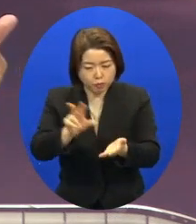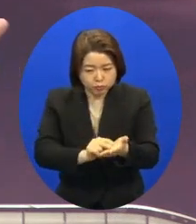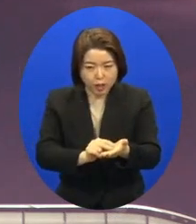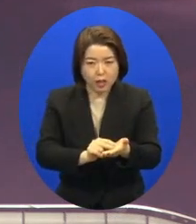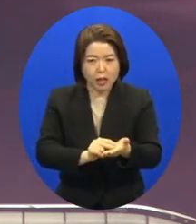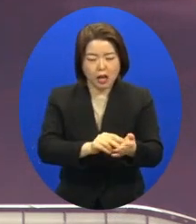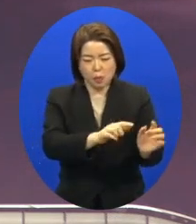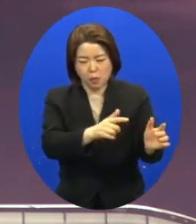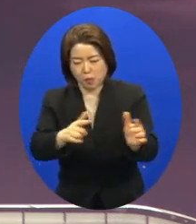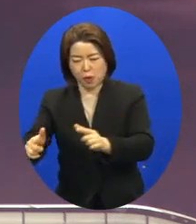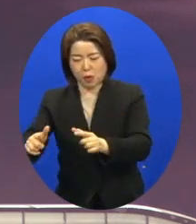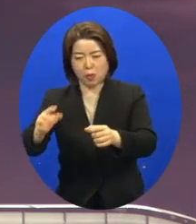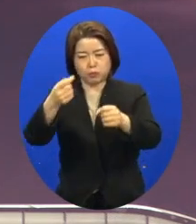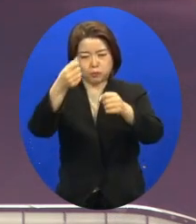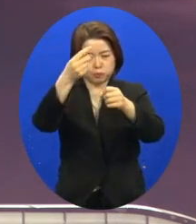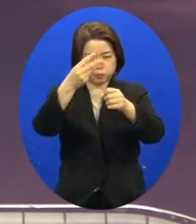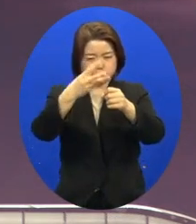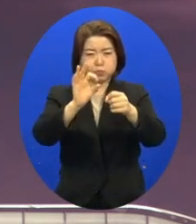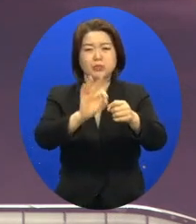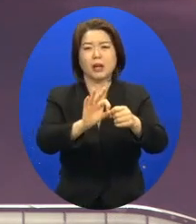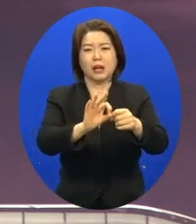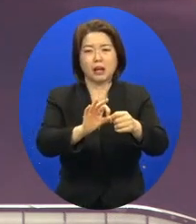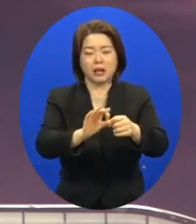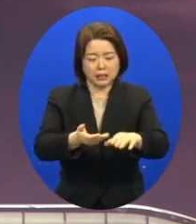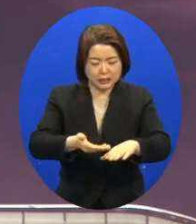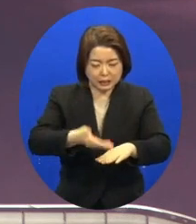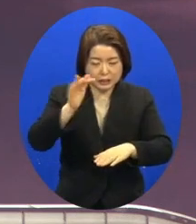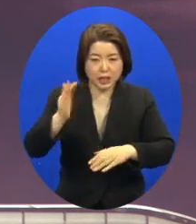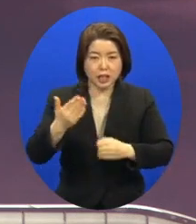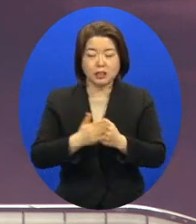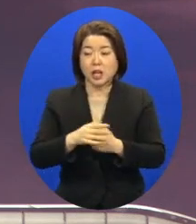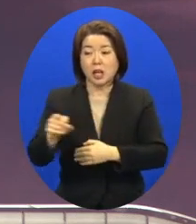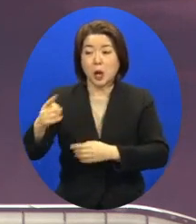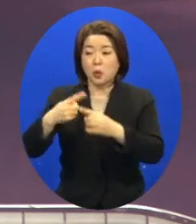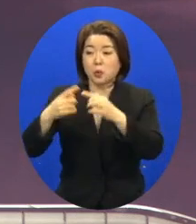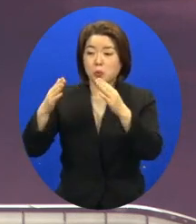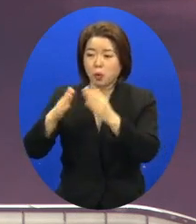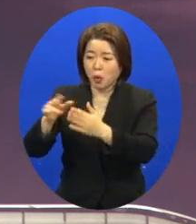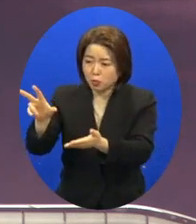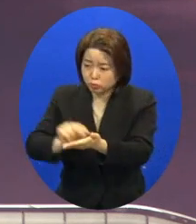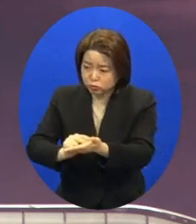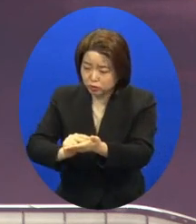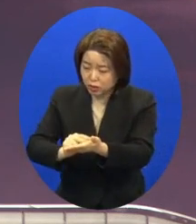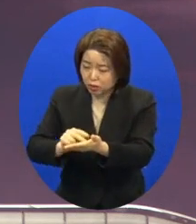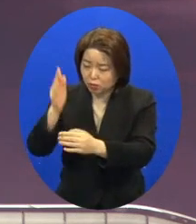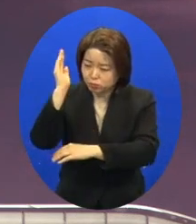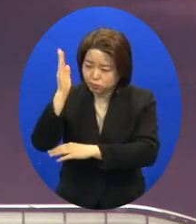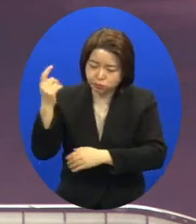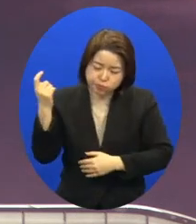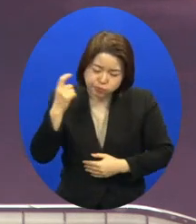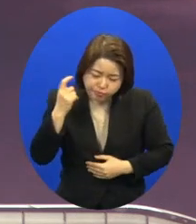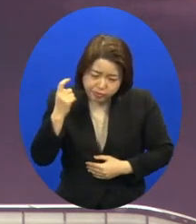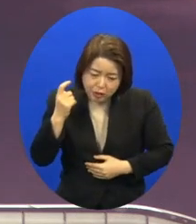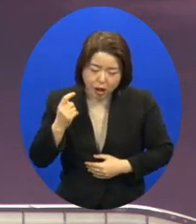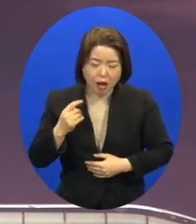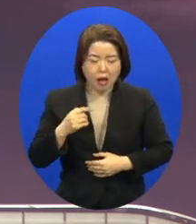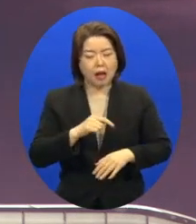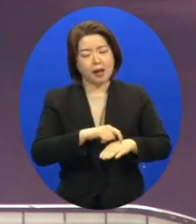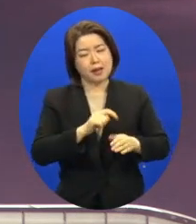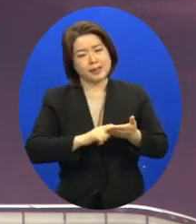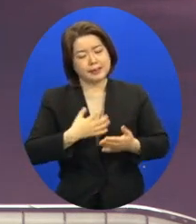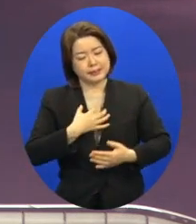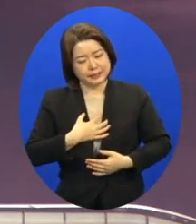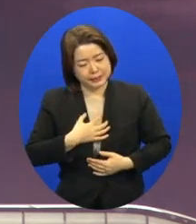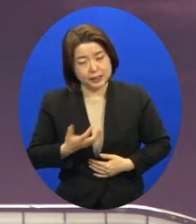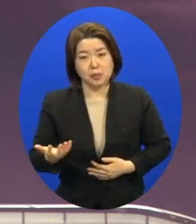넘는 고린도 교회가 당면한 문제들을 사도 바울이 듣고 마음이 너무너무 아팠습니다. 그래서 고린도